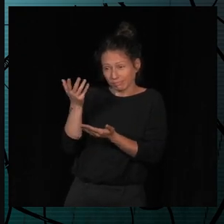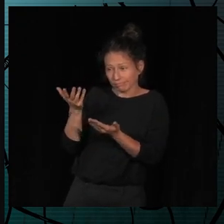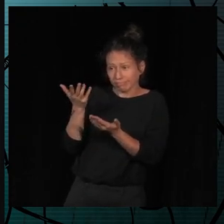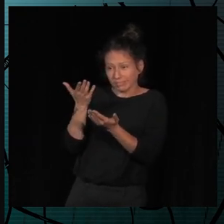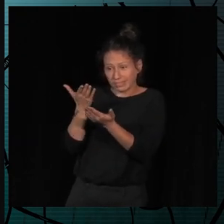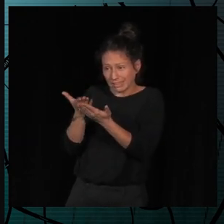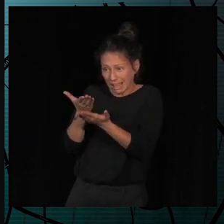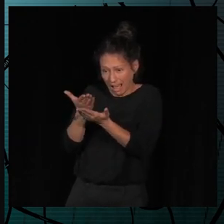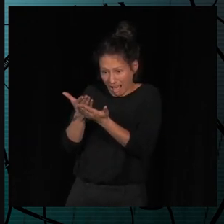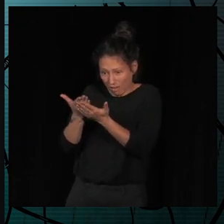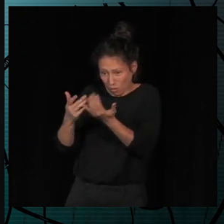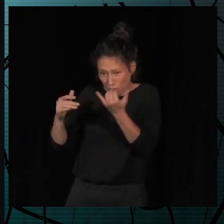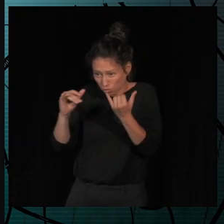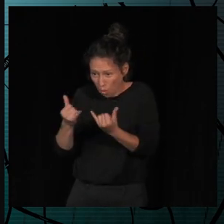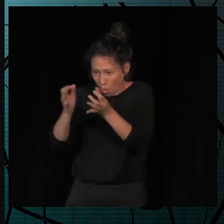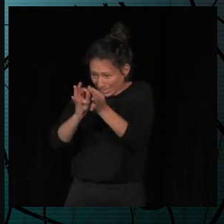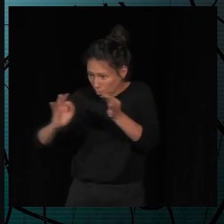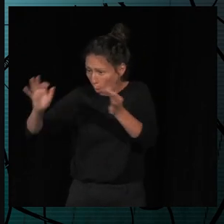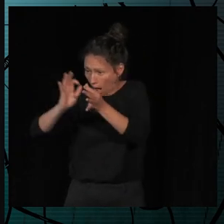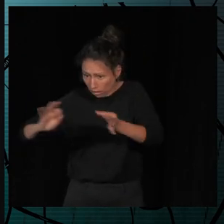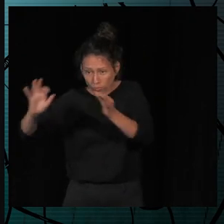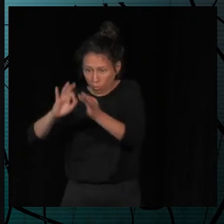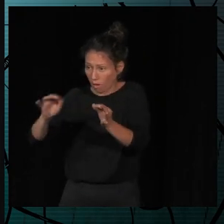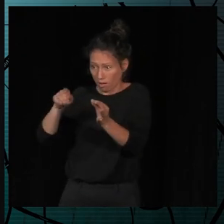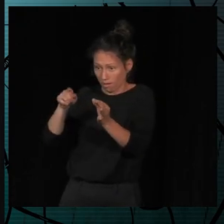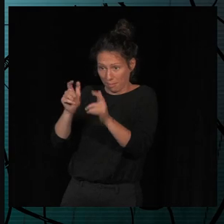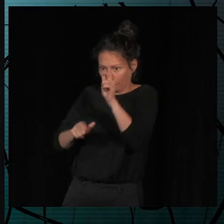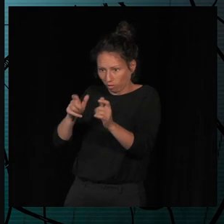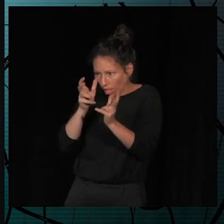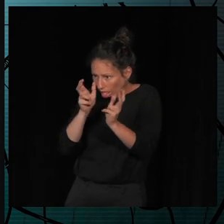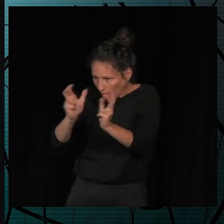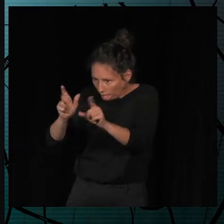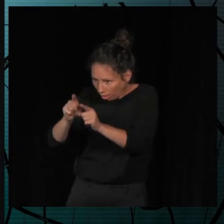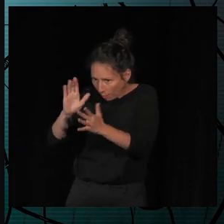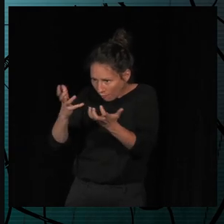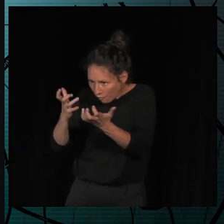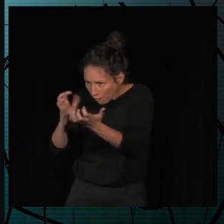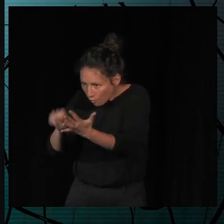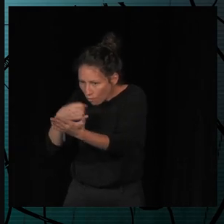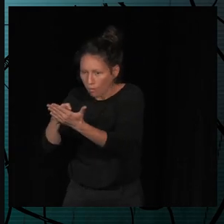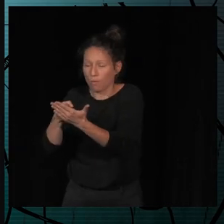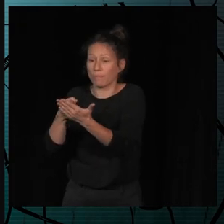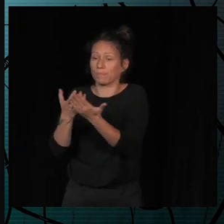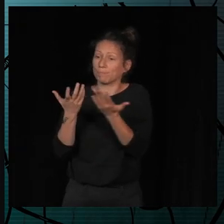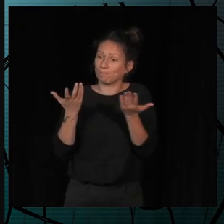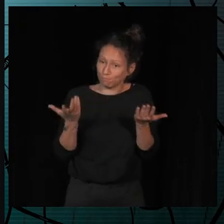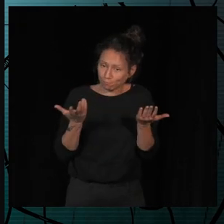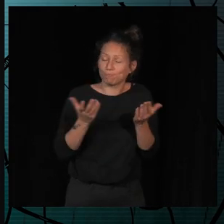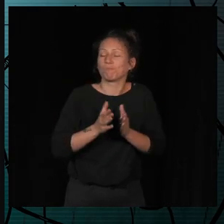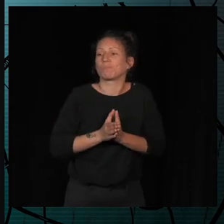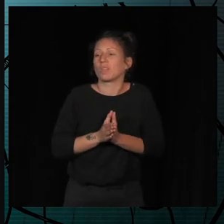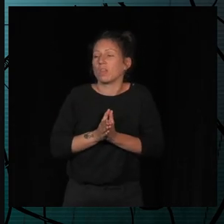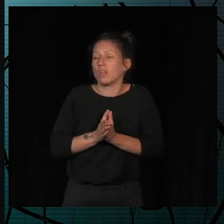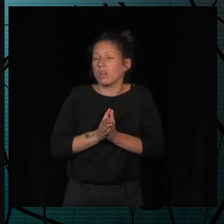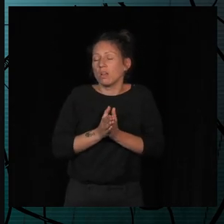dérives sur la manière dont les jeux sont faits dans l'industrie parce qu'il y a malheureusement eu d'autres problèmes mais néanmoins il est encore possible